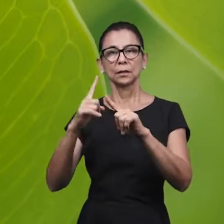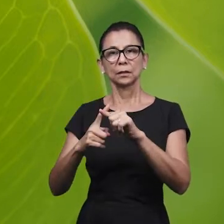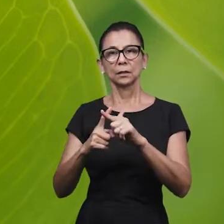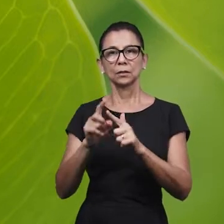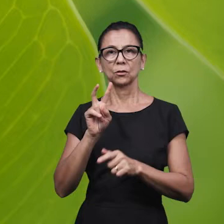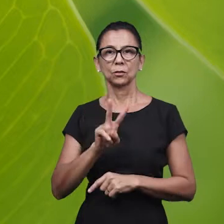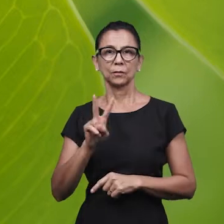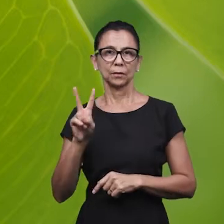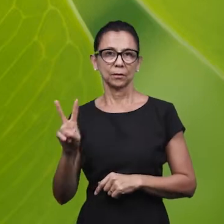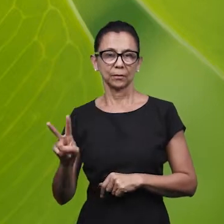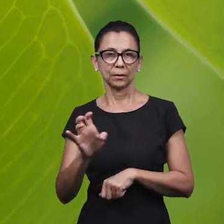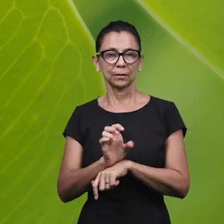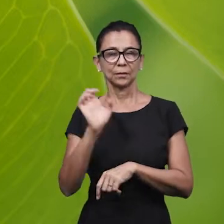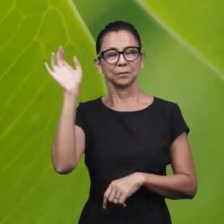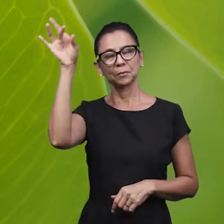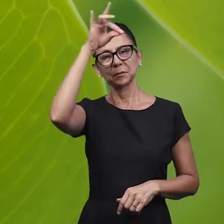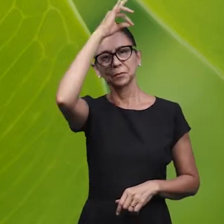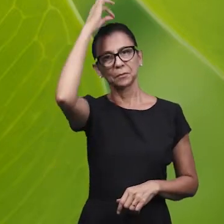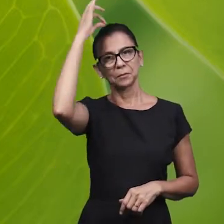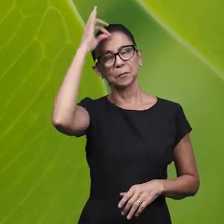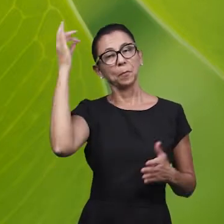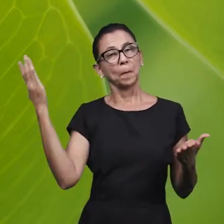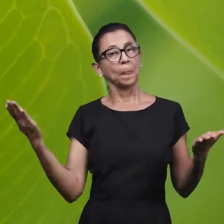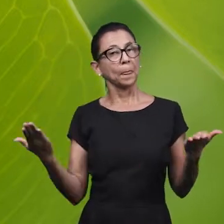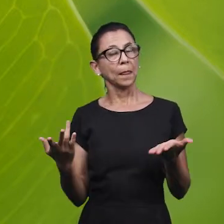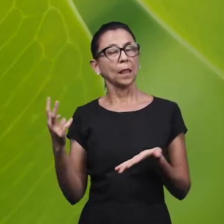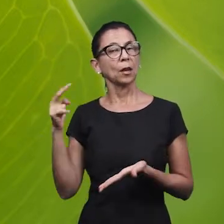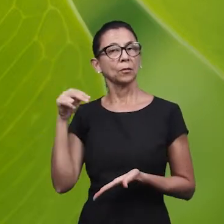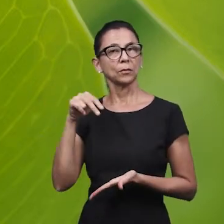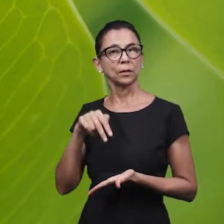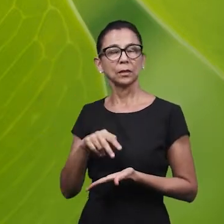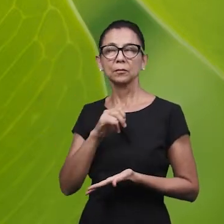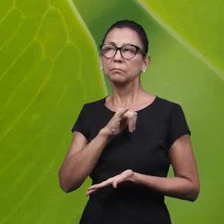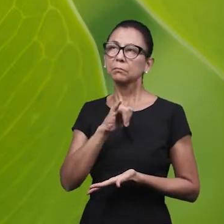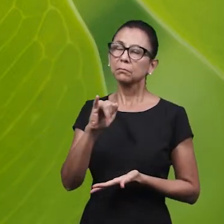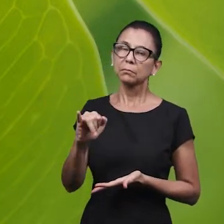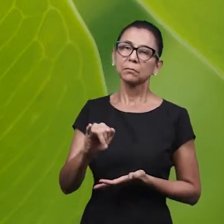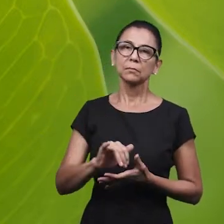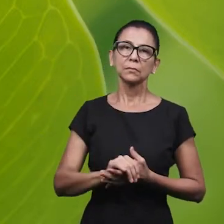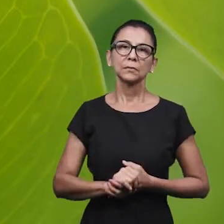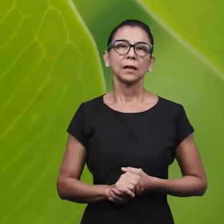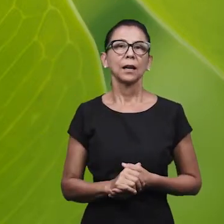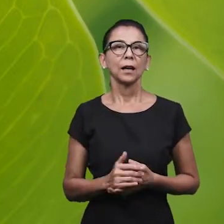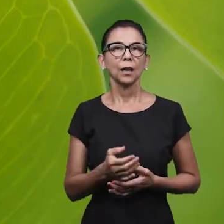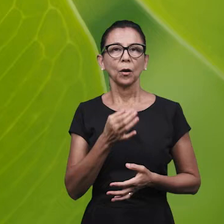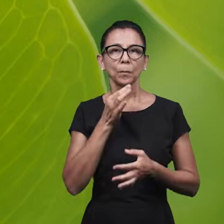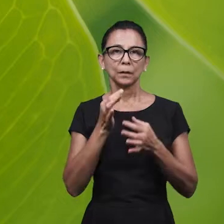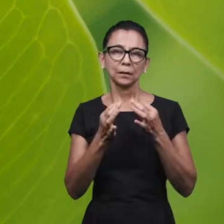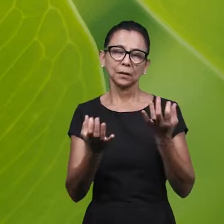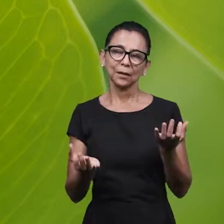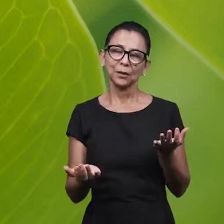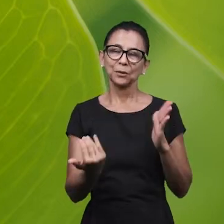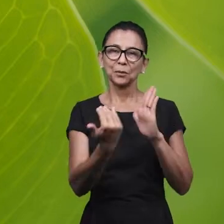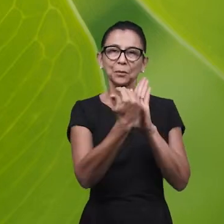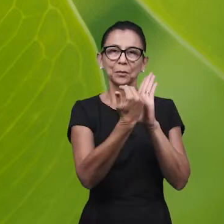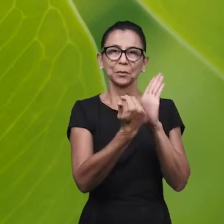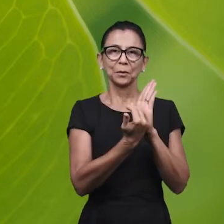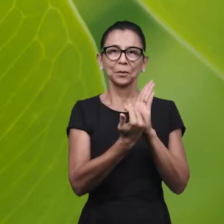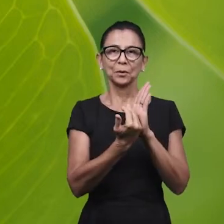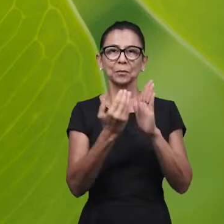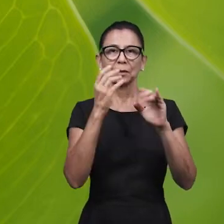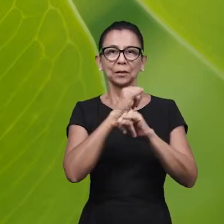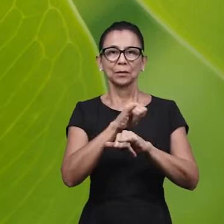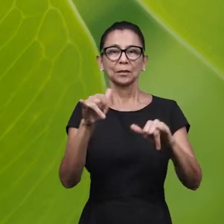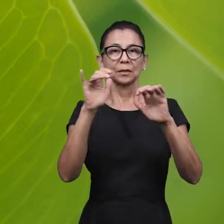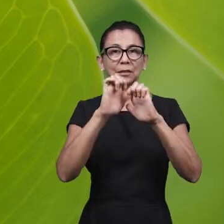Costa 4, dans la ville de Vila Velha de l'État de Espírito Santo. Et je viens ici vous parler à propos de la programmation en annonçant